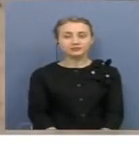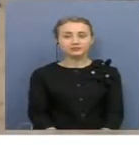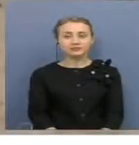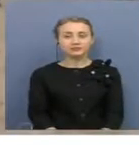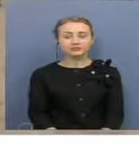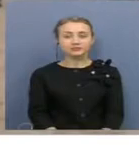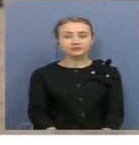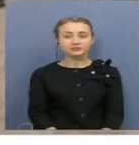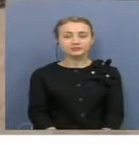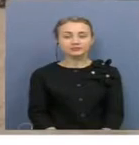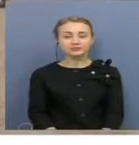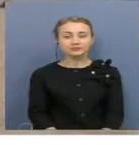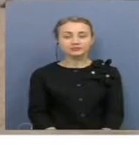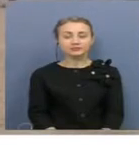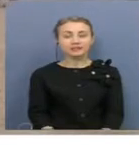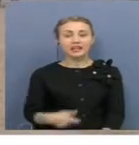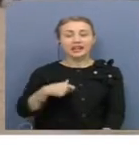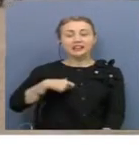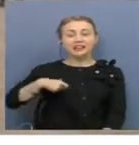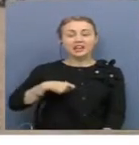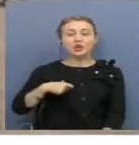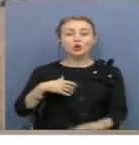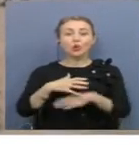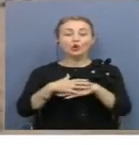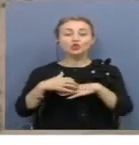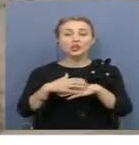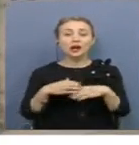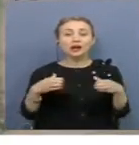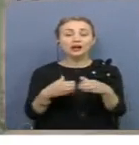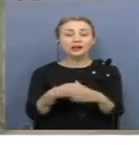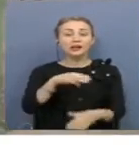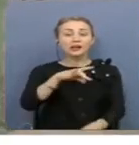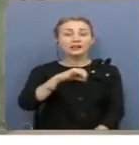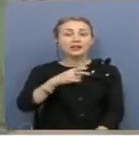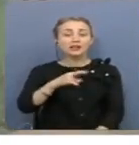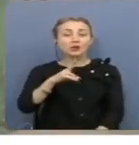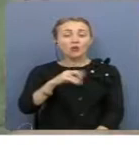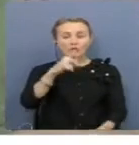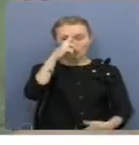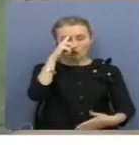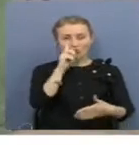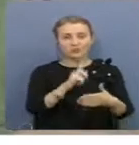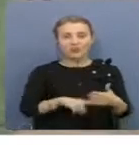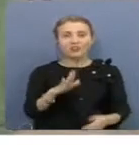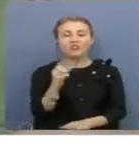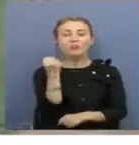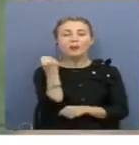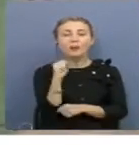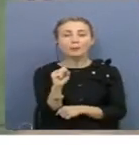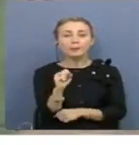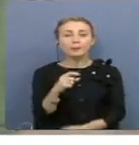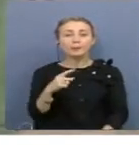Оқжетпес футбол командасының қыздары осынау байрақты бәсекеде өздерінің жылдамдығымен,